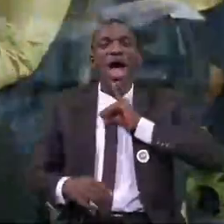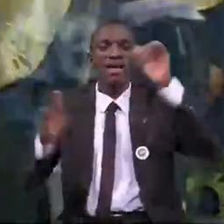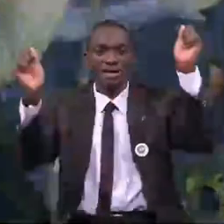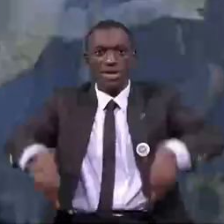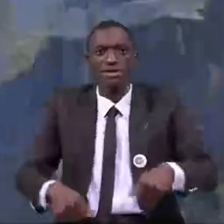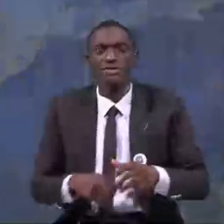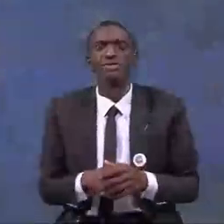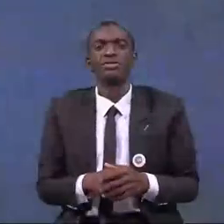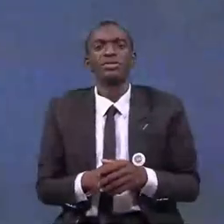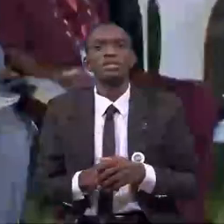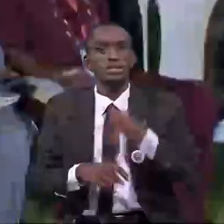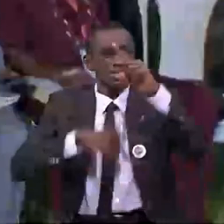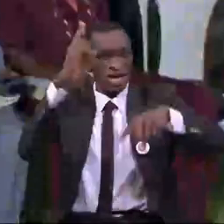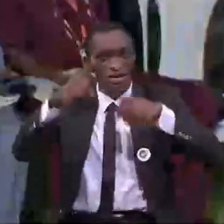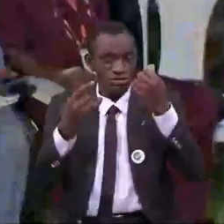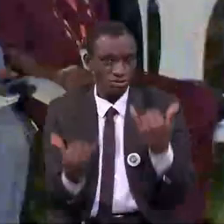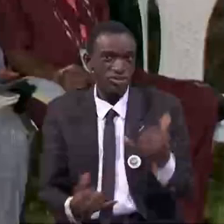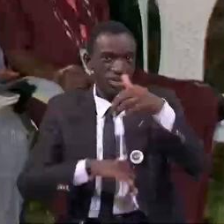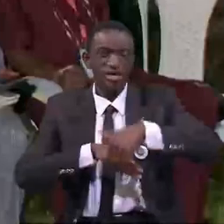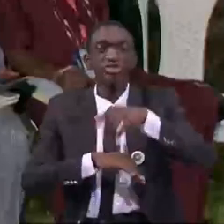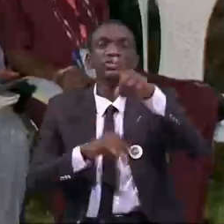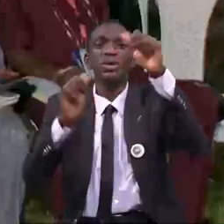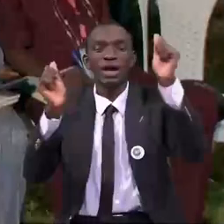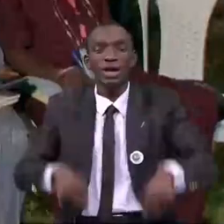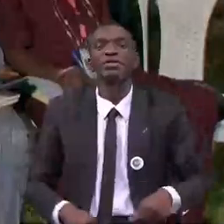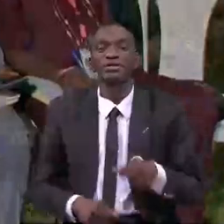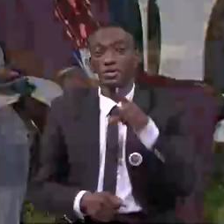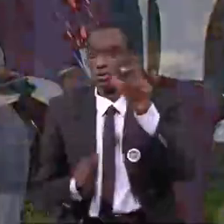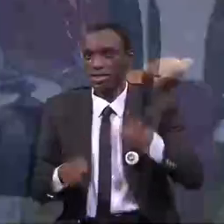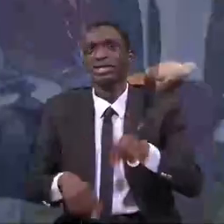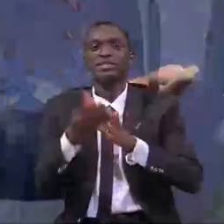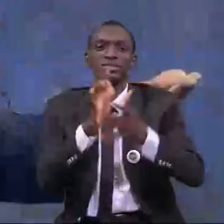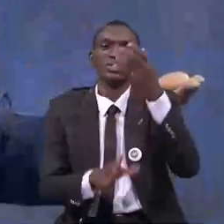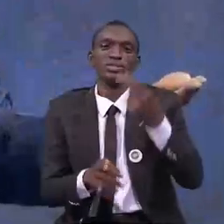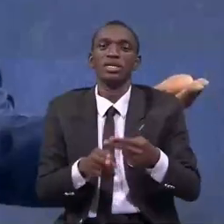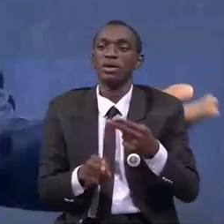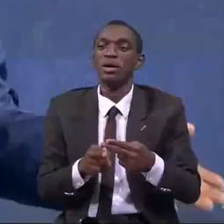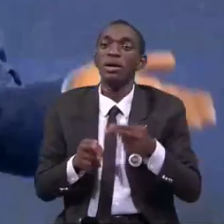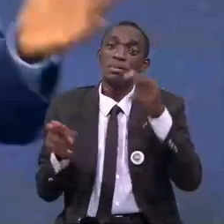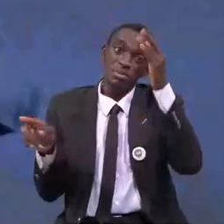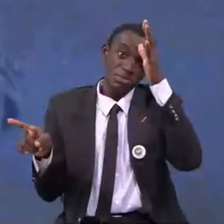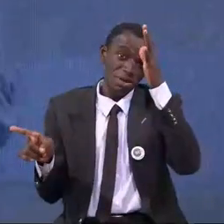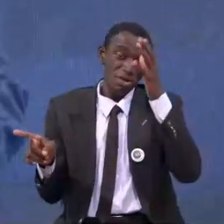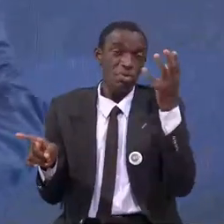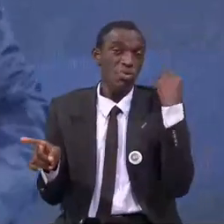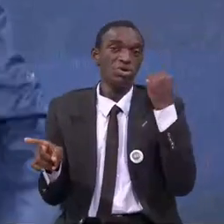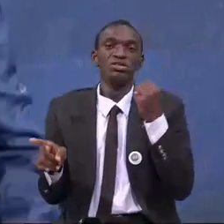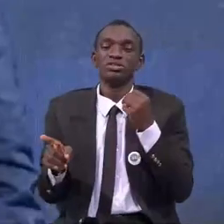peux ce soir vous pouvez papa est UNOG